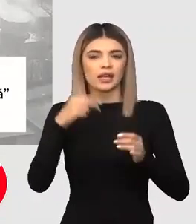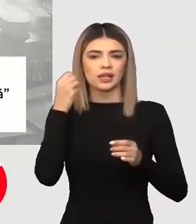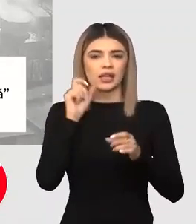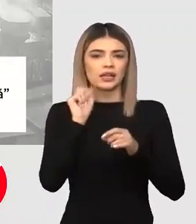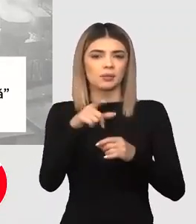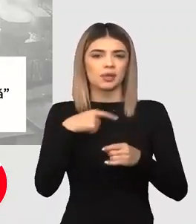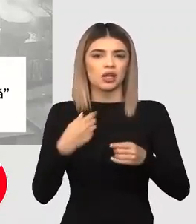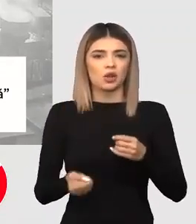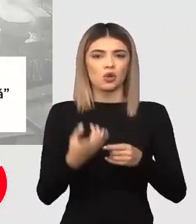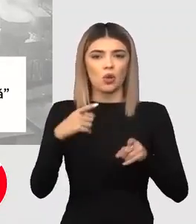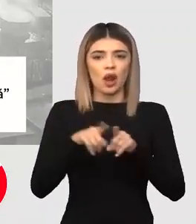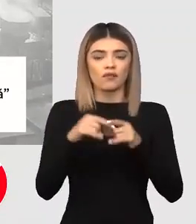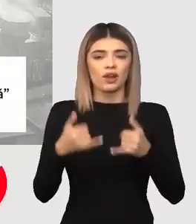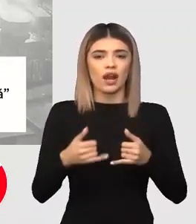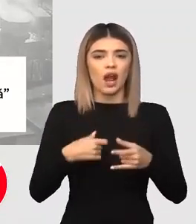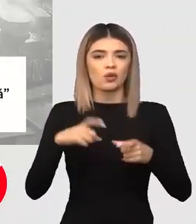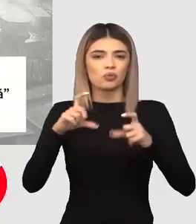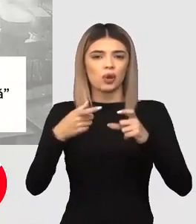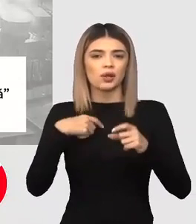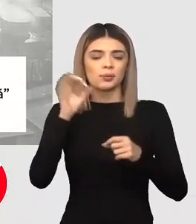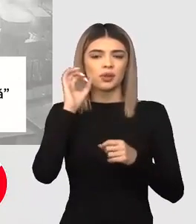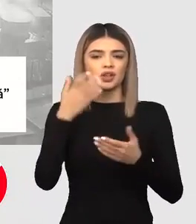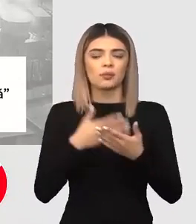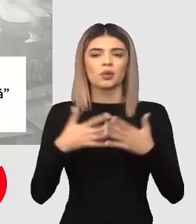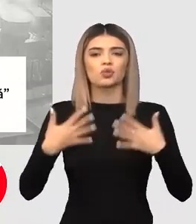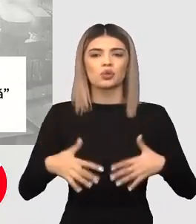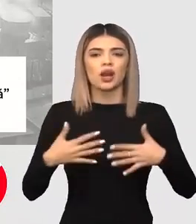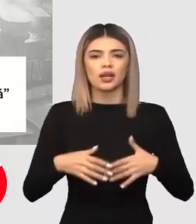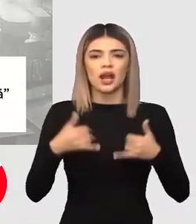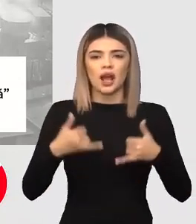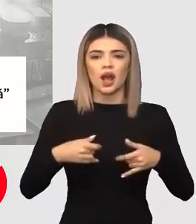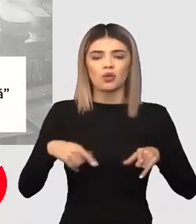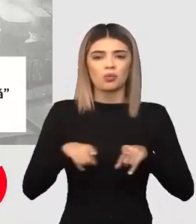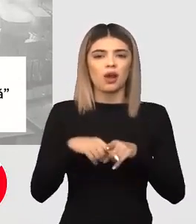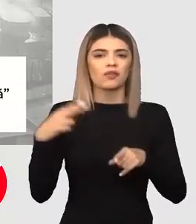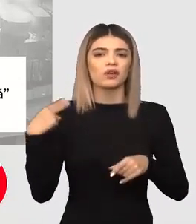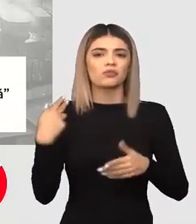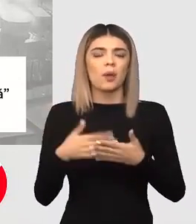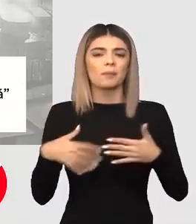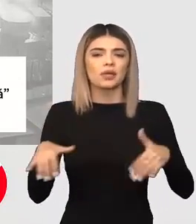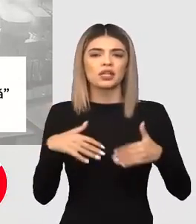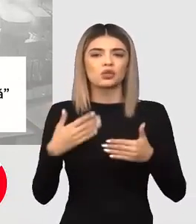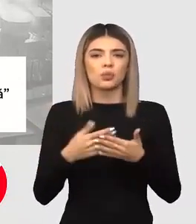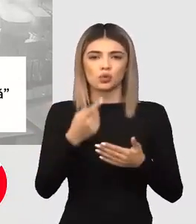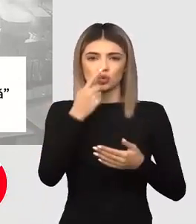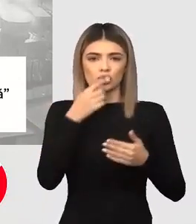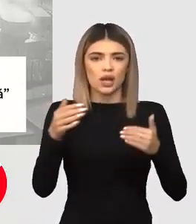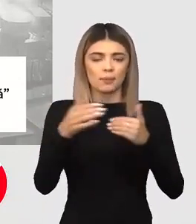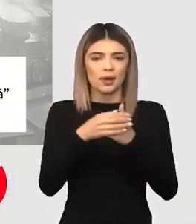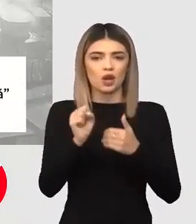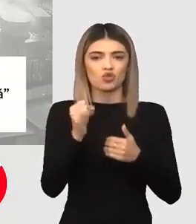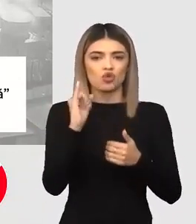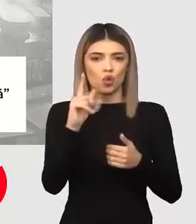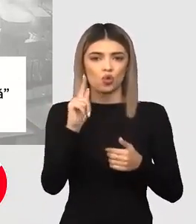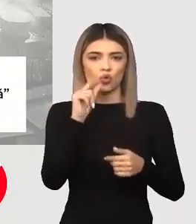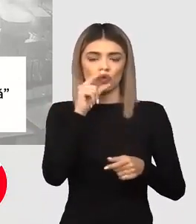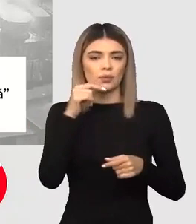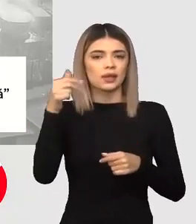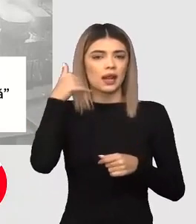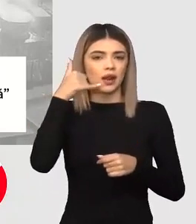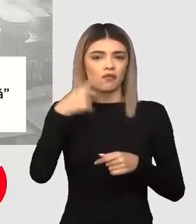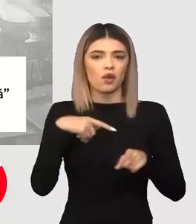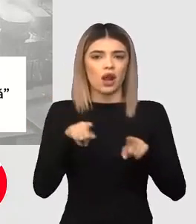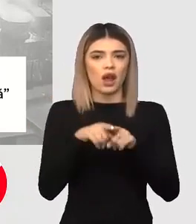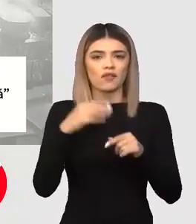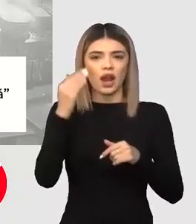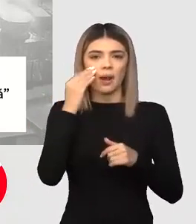mazmedia pentru desfășurarea unui dispozitiv radioactiv pe teritoriul Ucrainei. Ministrulul sălă apărării Sergei Șoigu, în convorbiri telefonice